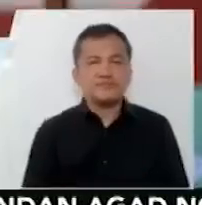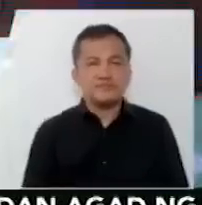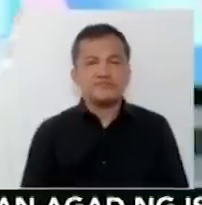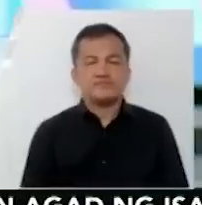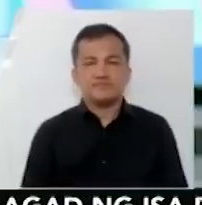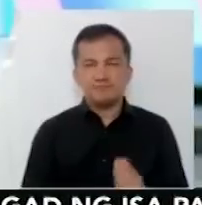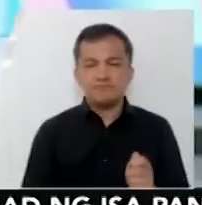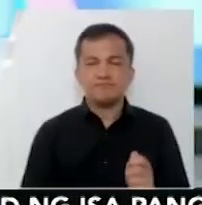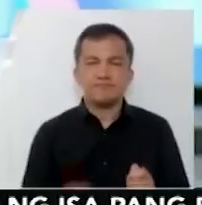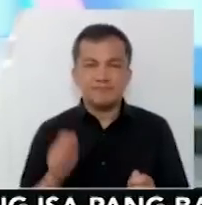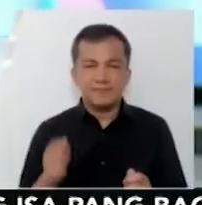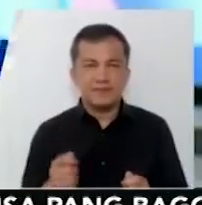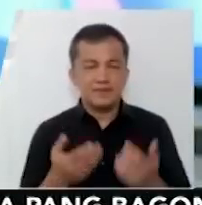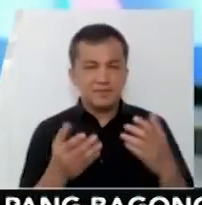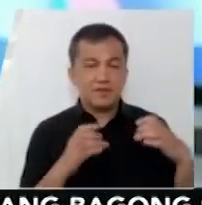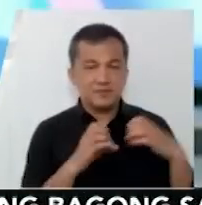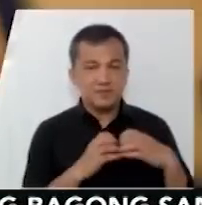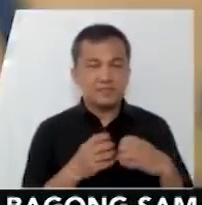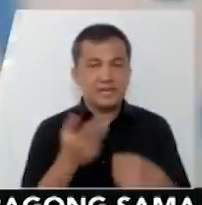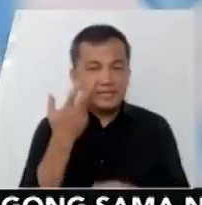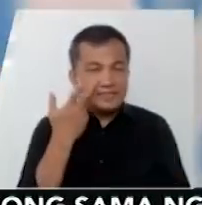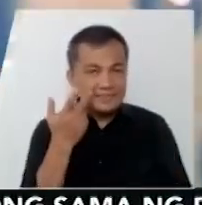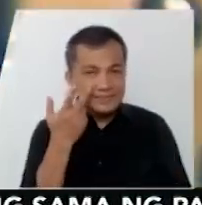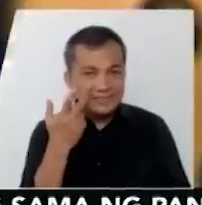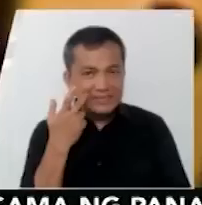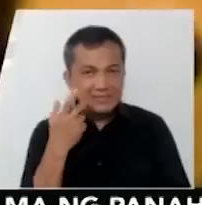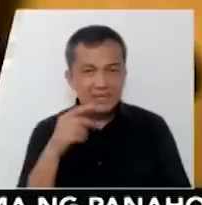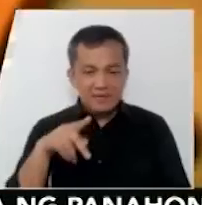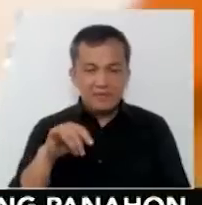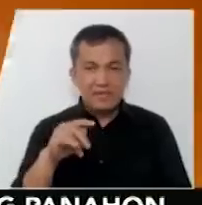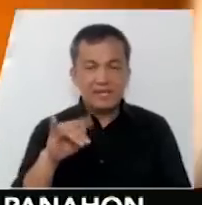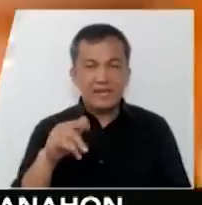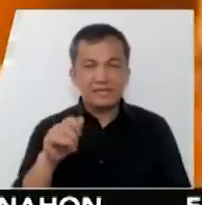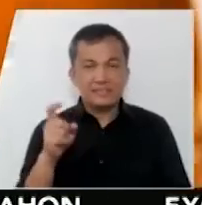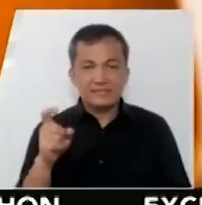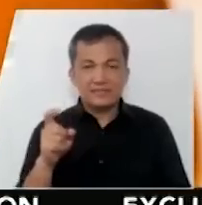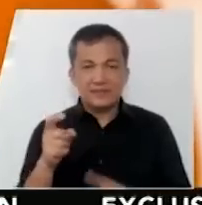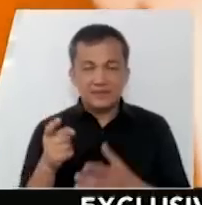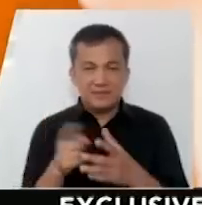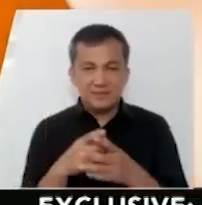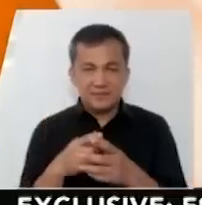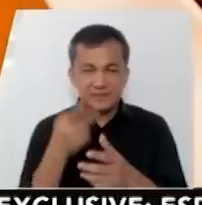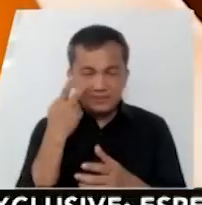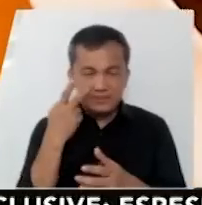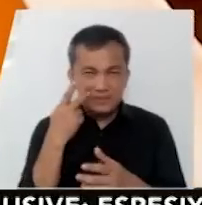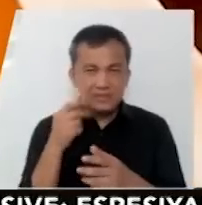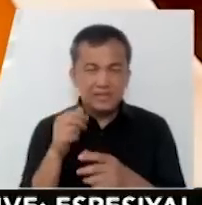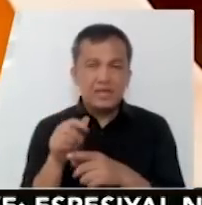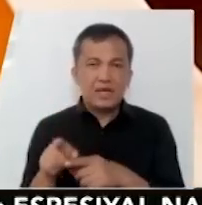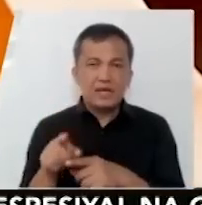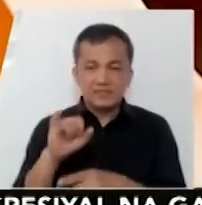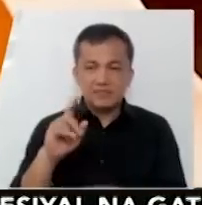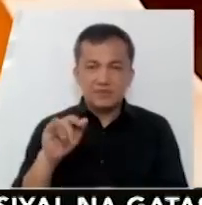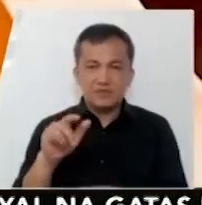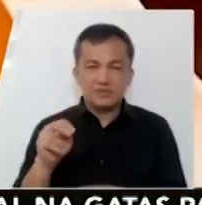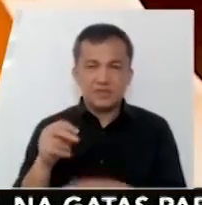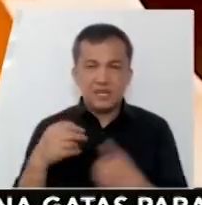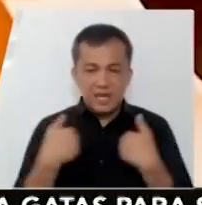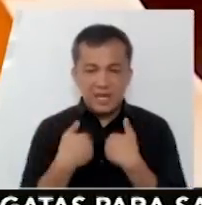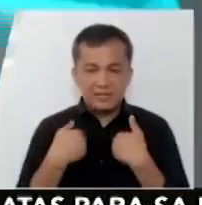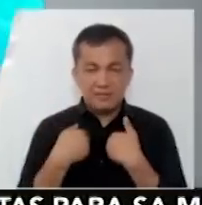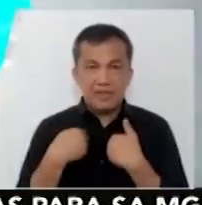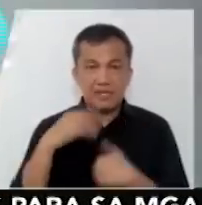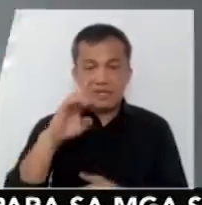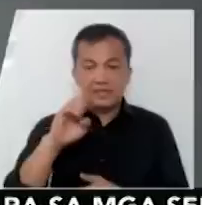Mga puso, susubukan na natin ang Parallax. At ang una nating susubukan na simulation ay ang animal cell. Papasok tayo sa